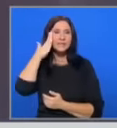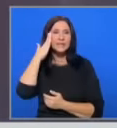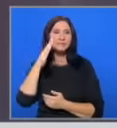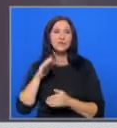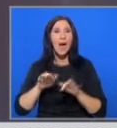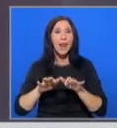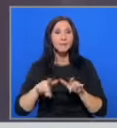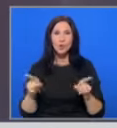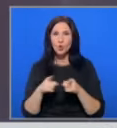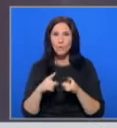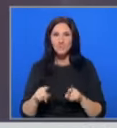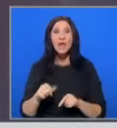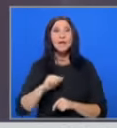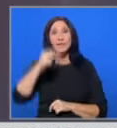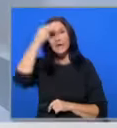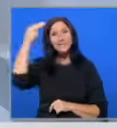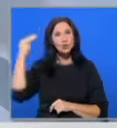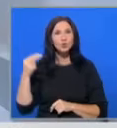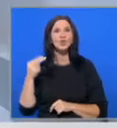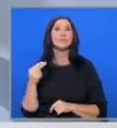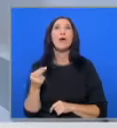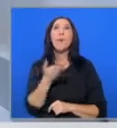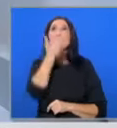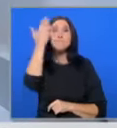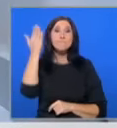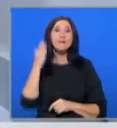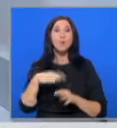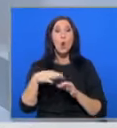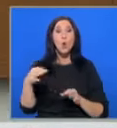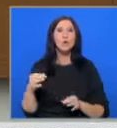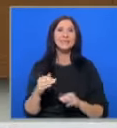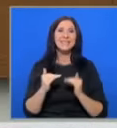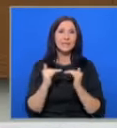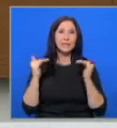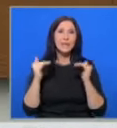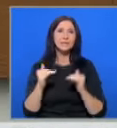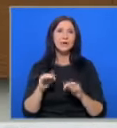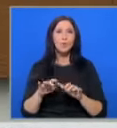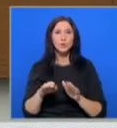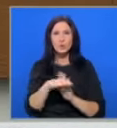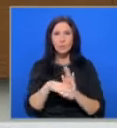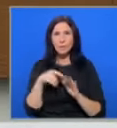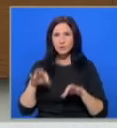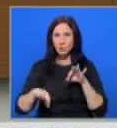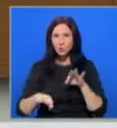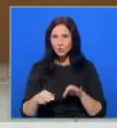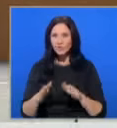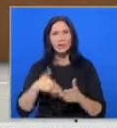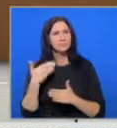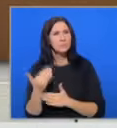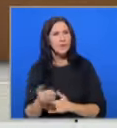на електронното управление и институтите по метрология и по стандартизация. Софтуерът за гласуване